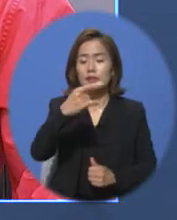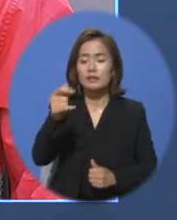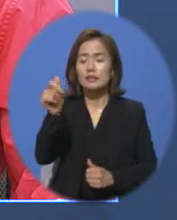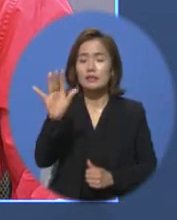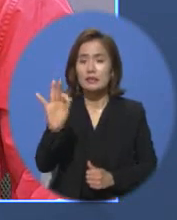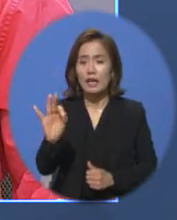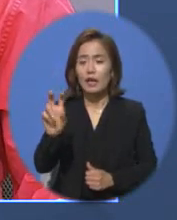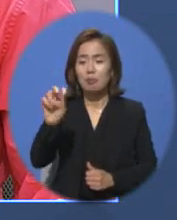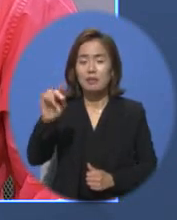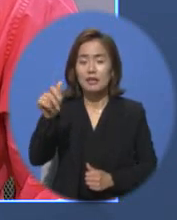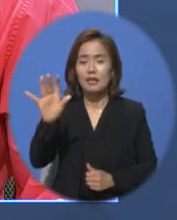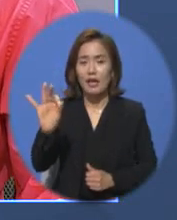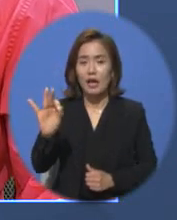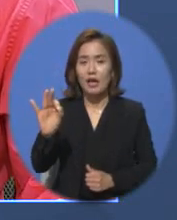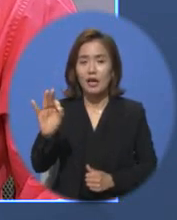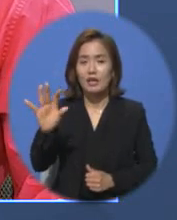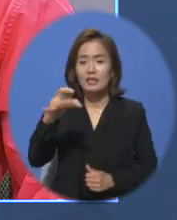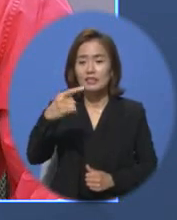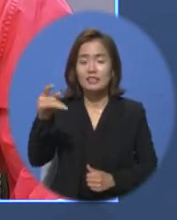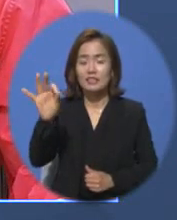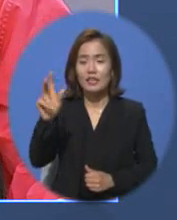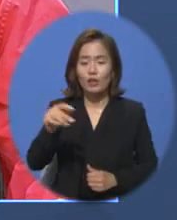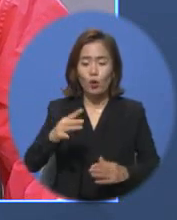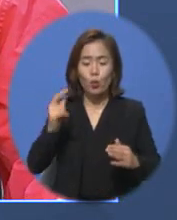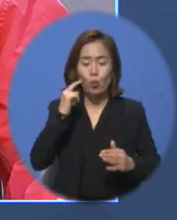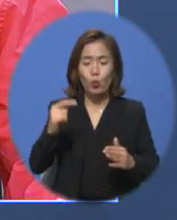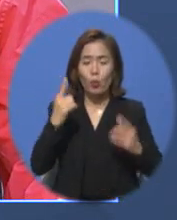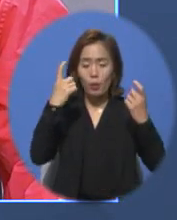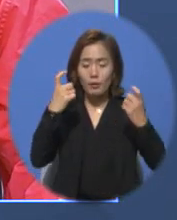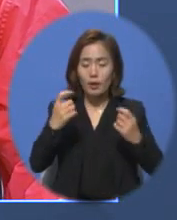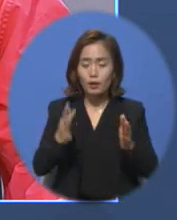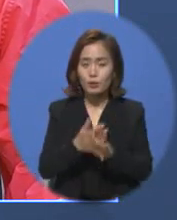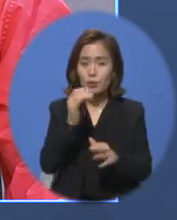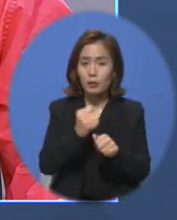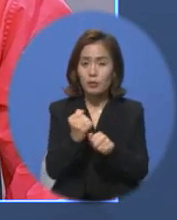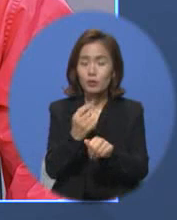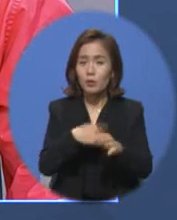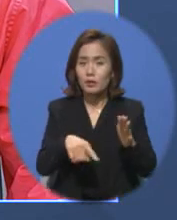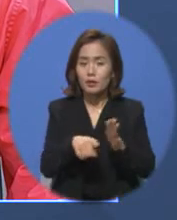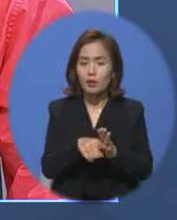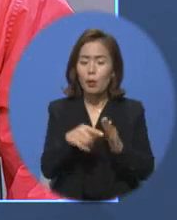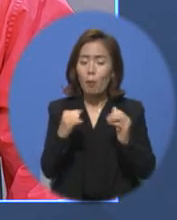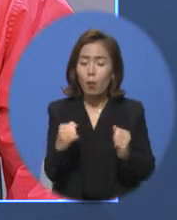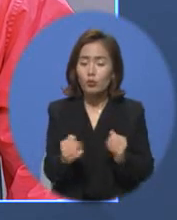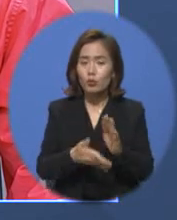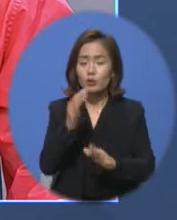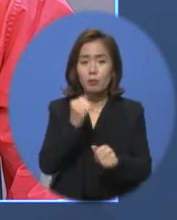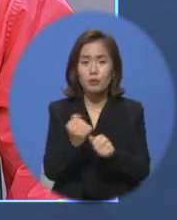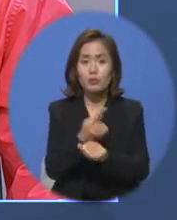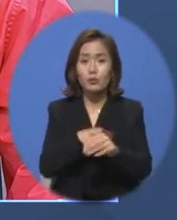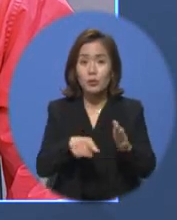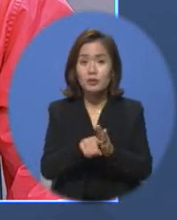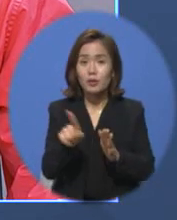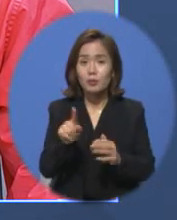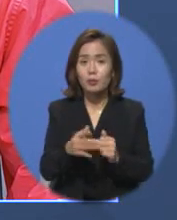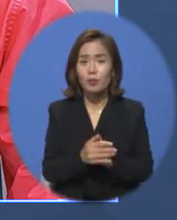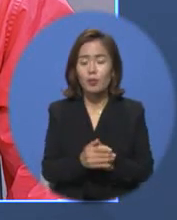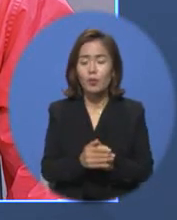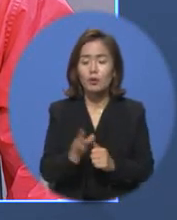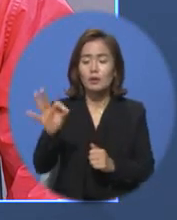정의롭고,문화가풍부하며,아름다운도시광주를 관광명소로만들고, 사람들이머물고싶어하는도시로만들고